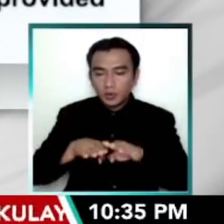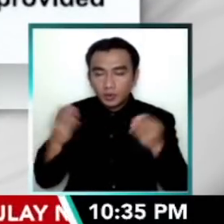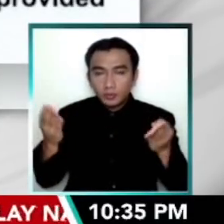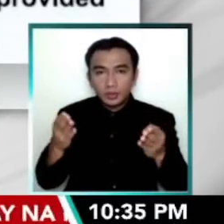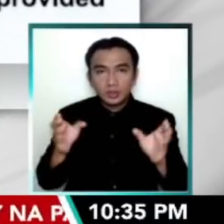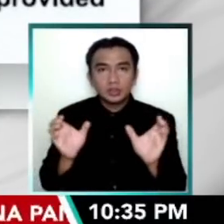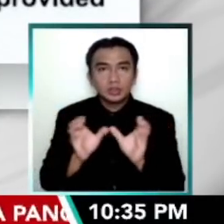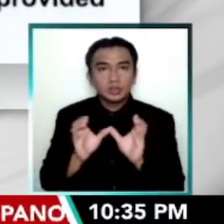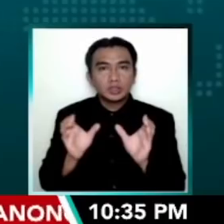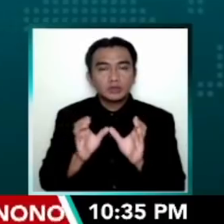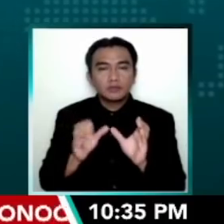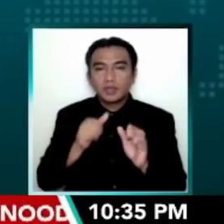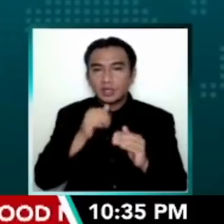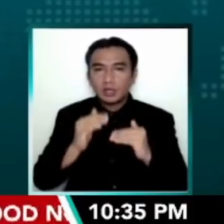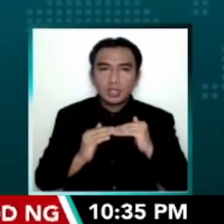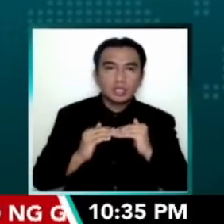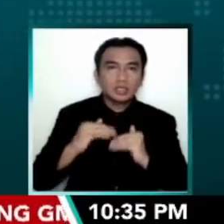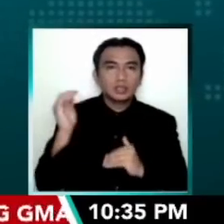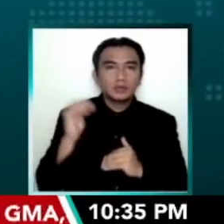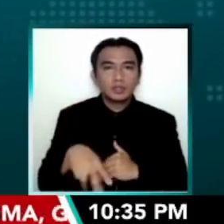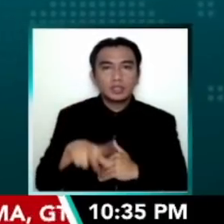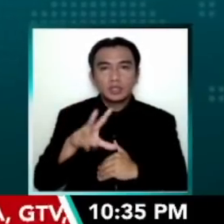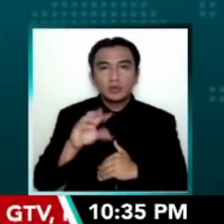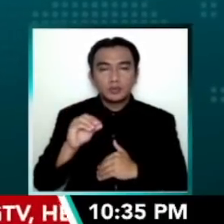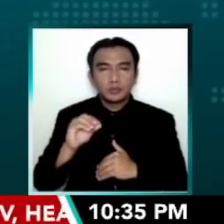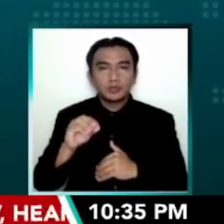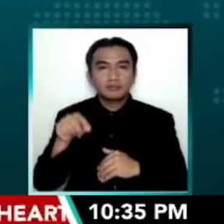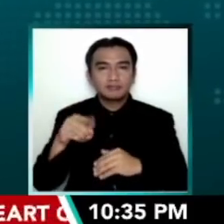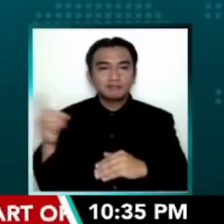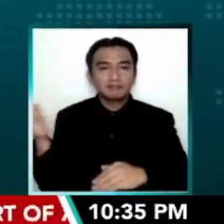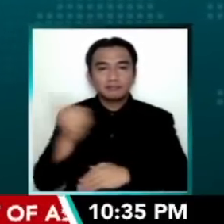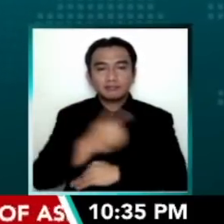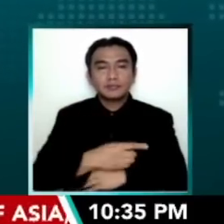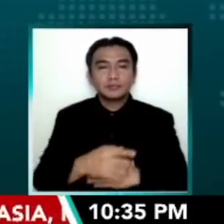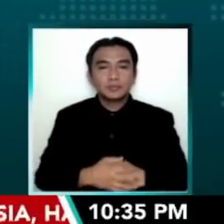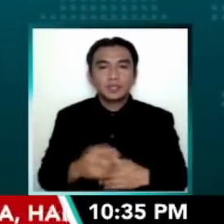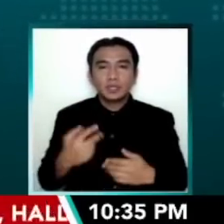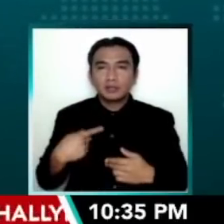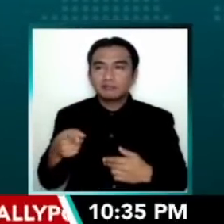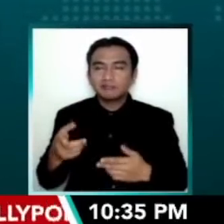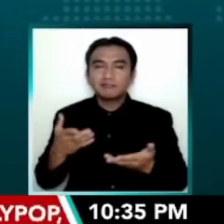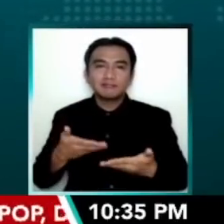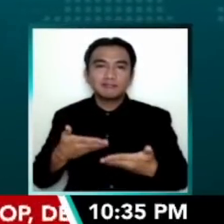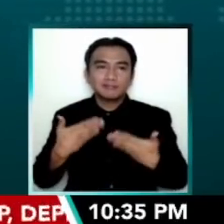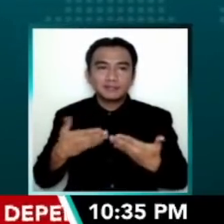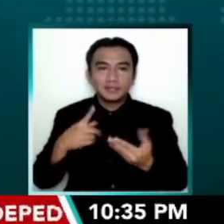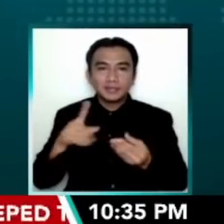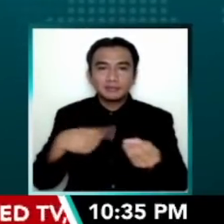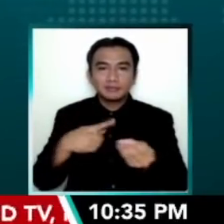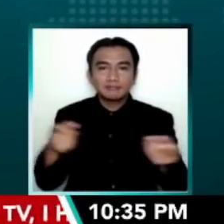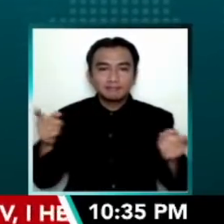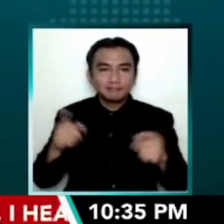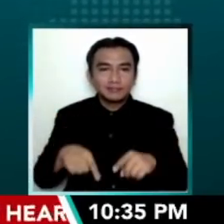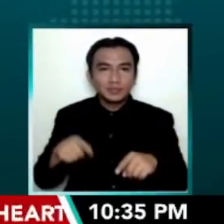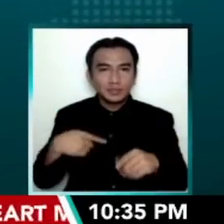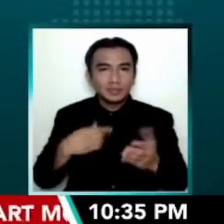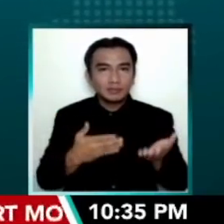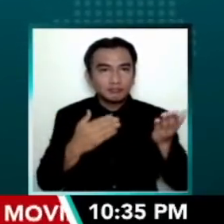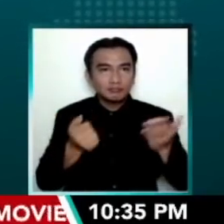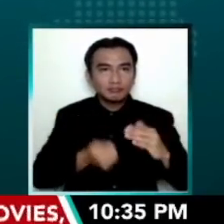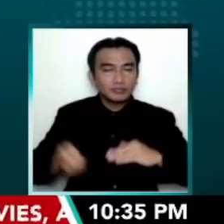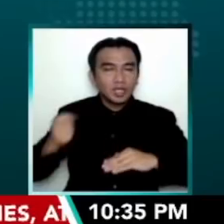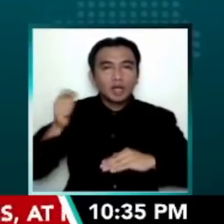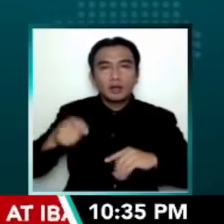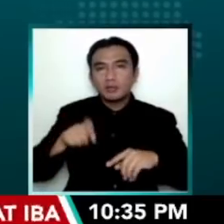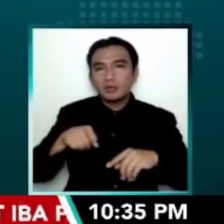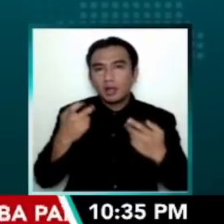ng 30 araw. Natuwa naman ang kampo ng petitioner sa aksyon ng Supreme Court. Pero dahil daw may hinahabol na oras, sana raw ay hindi